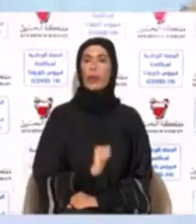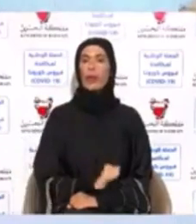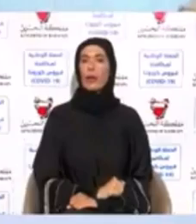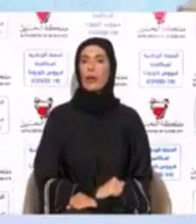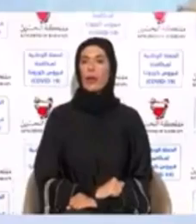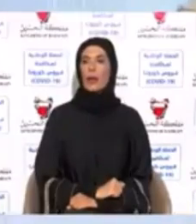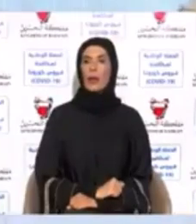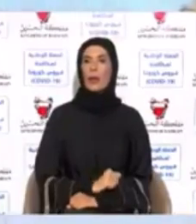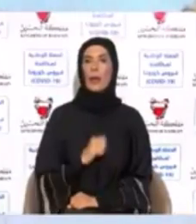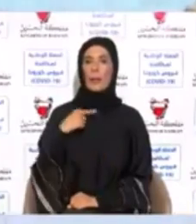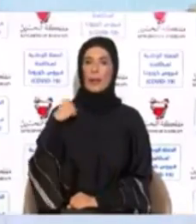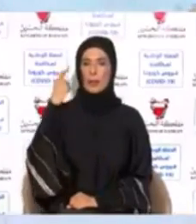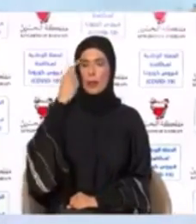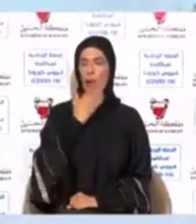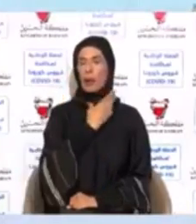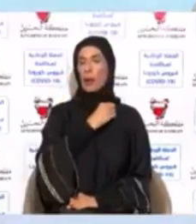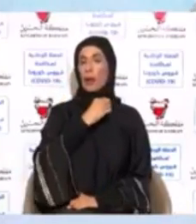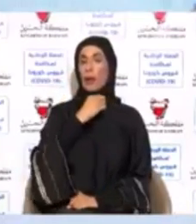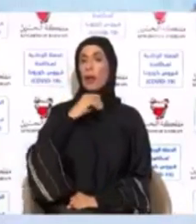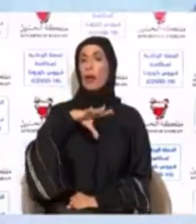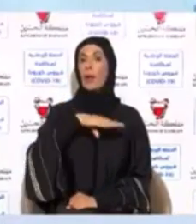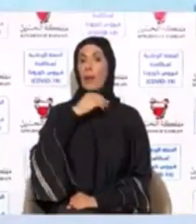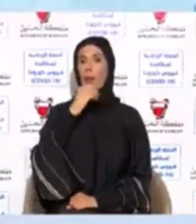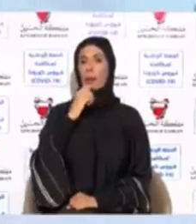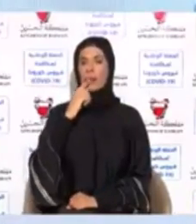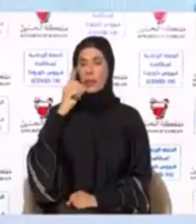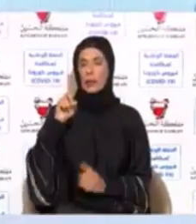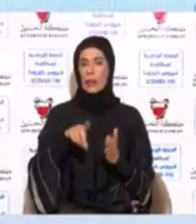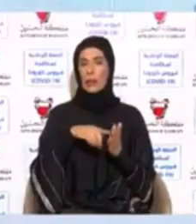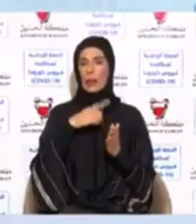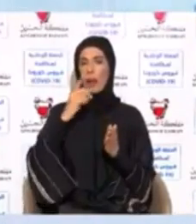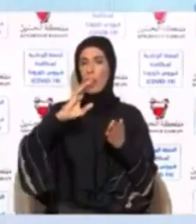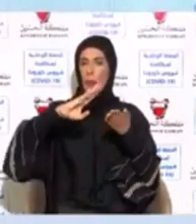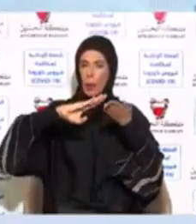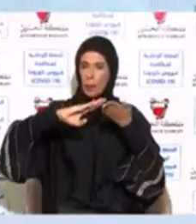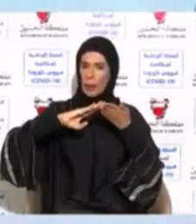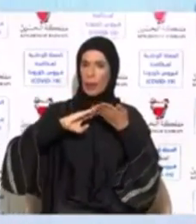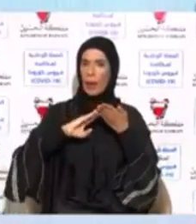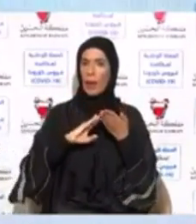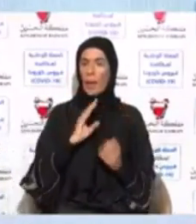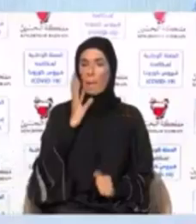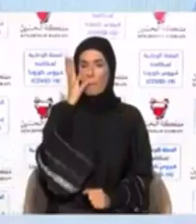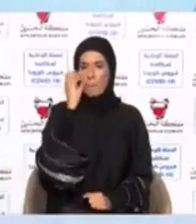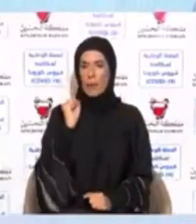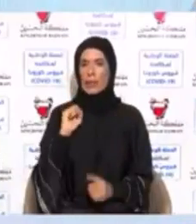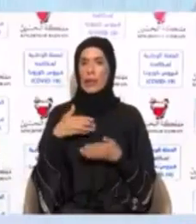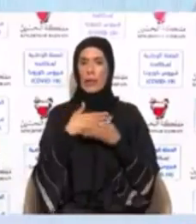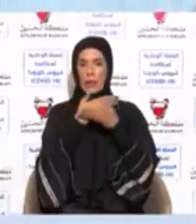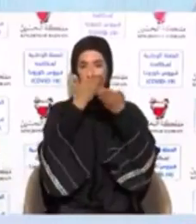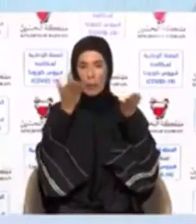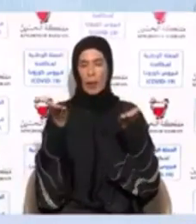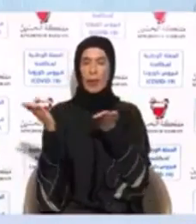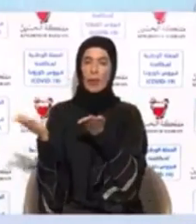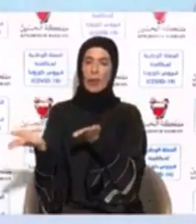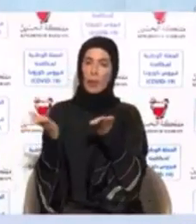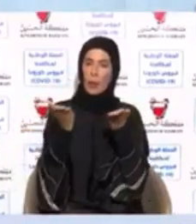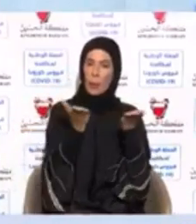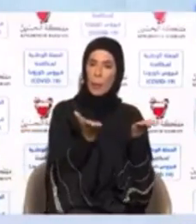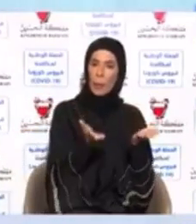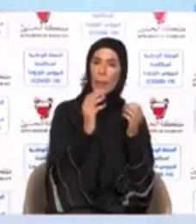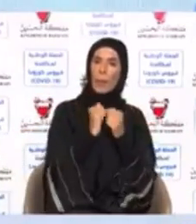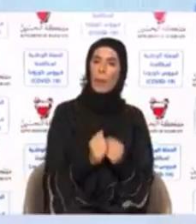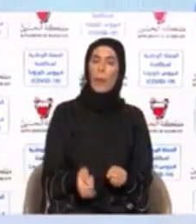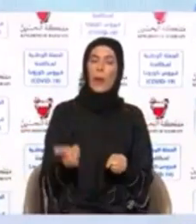يعطيك العافية. بسم الله الرحمن الرحيم، بسم الله نبدأ وبه نستعين، مساكم الله بالخير. طيب، نرحب بكم مرة